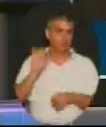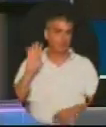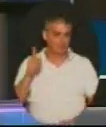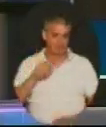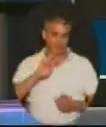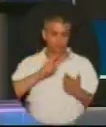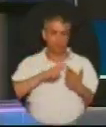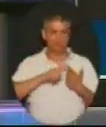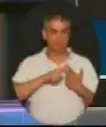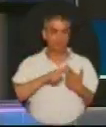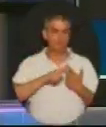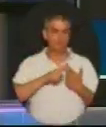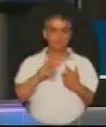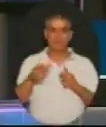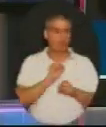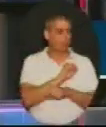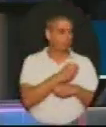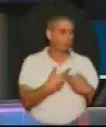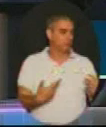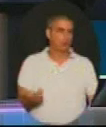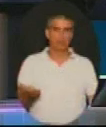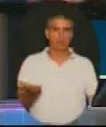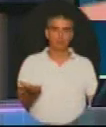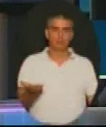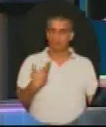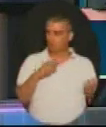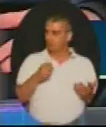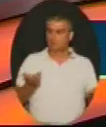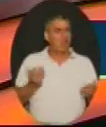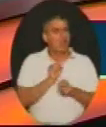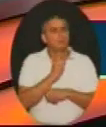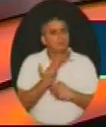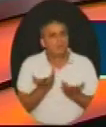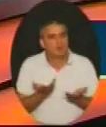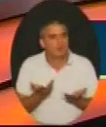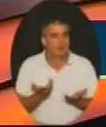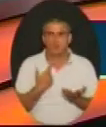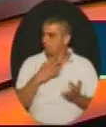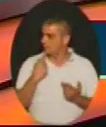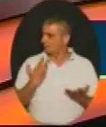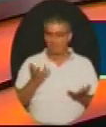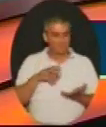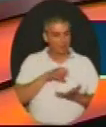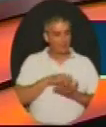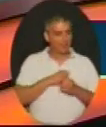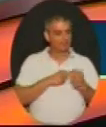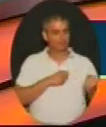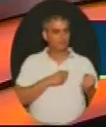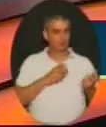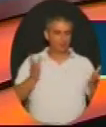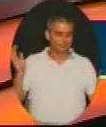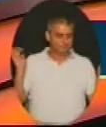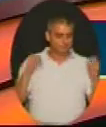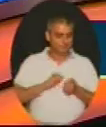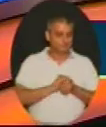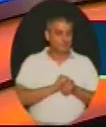פרצה שנייה, הוואקום האופוזיציוני, עטילה. אנחנו בכנסת, איפה האופוזיציה? למה אתה אומר של האופוזיציה? איפה המרכז שמאל